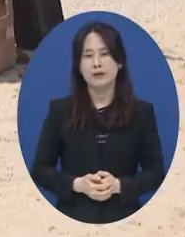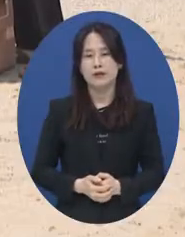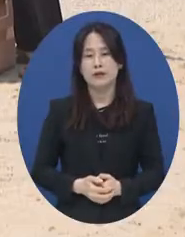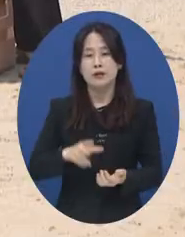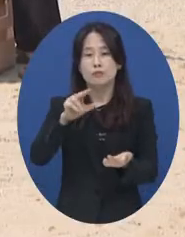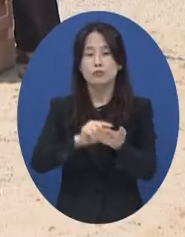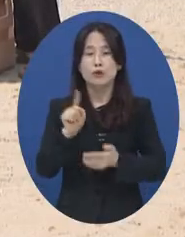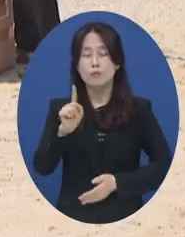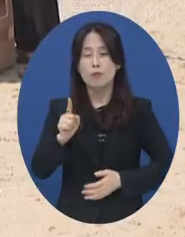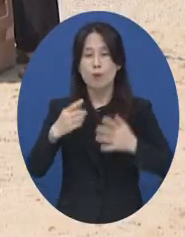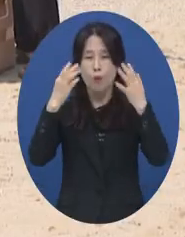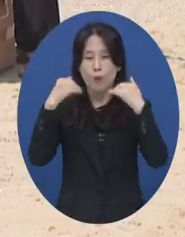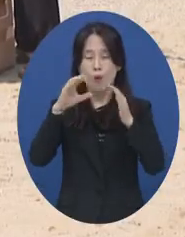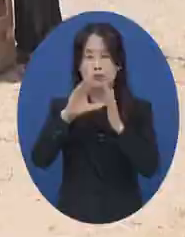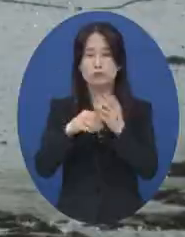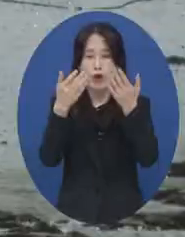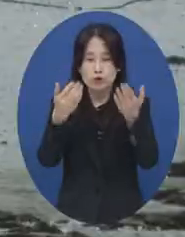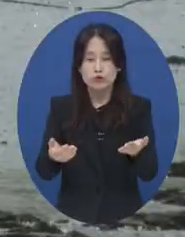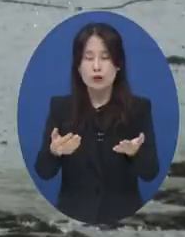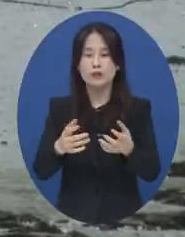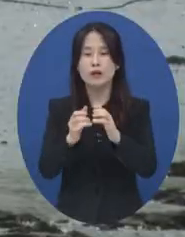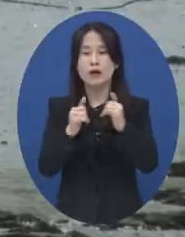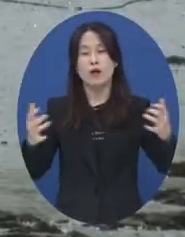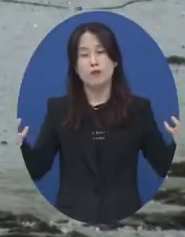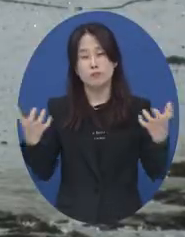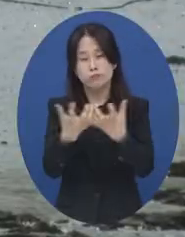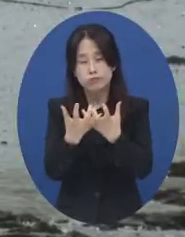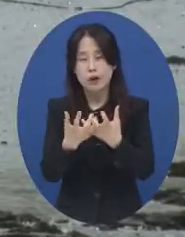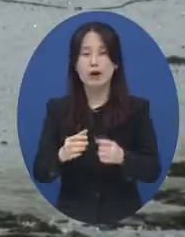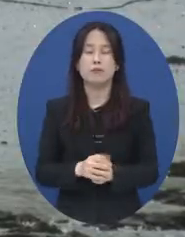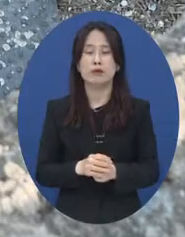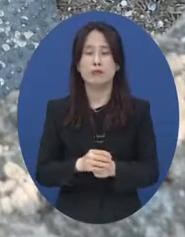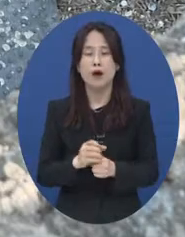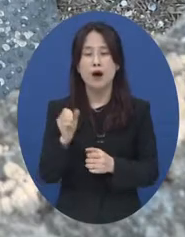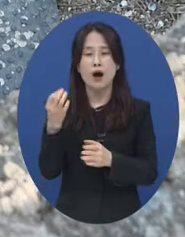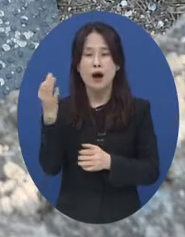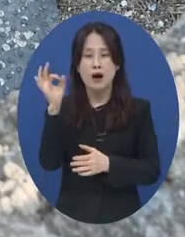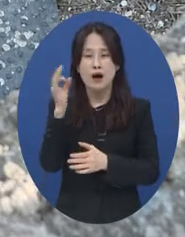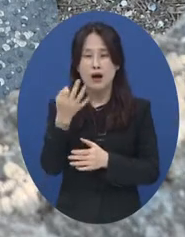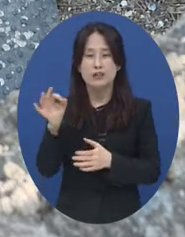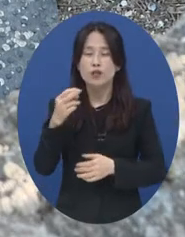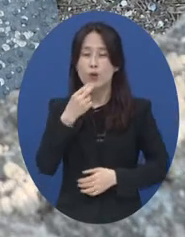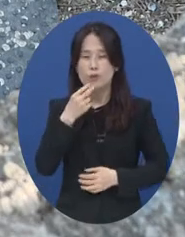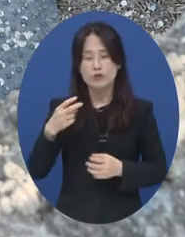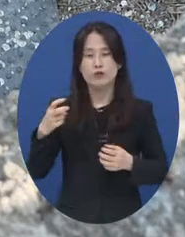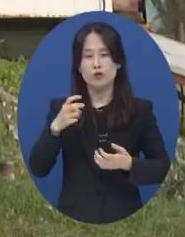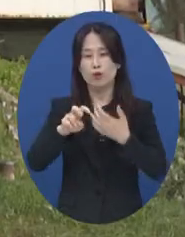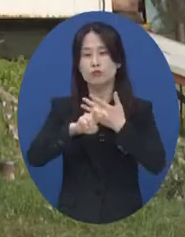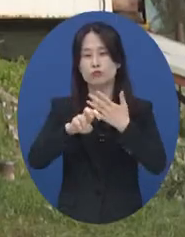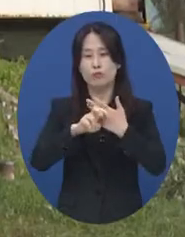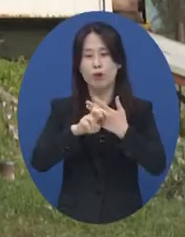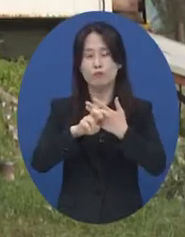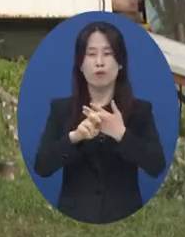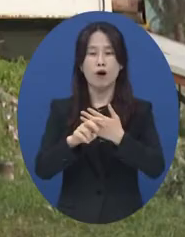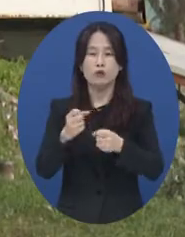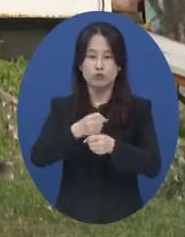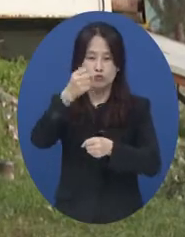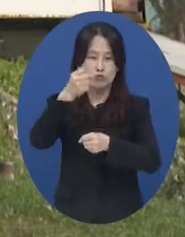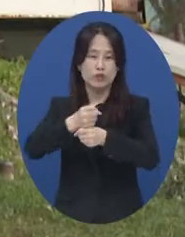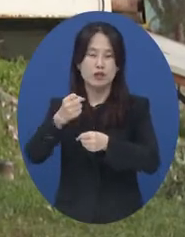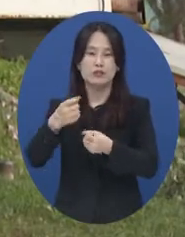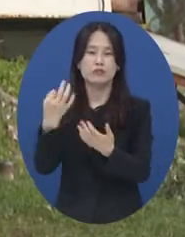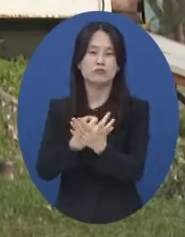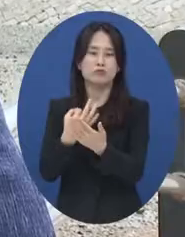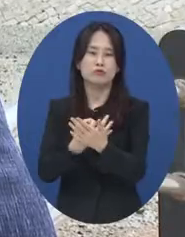있습니다. 문제는 여름철 휴가 성수기가 되면 허가를 받지 않은 영업용 파라솔이나 노점 등 각종 불법 행위가 판을